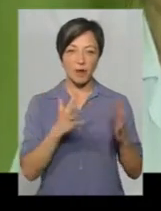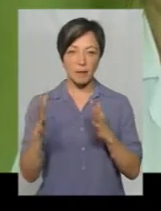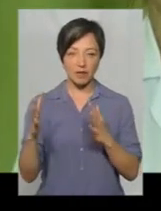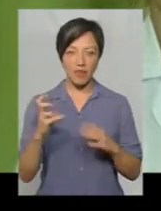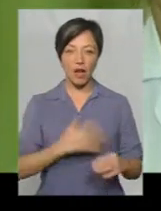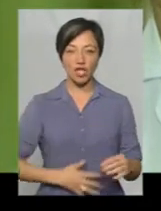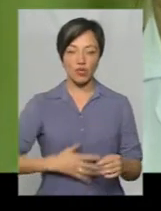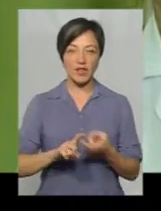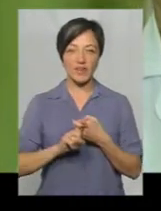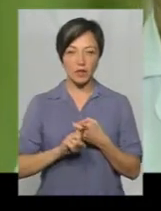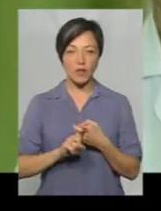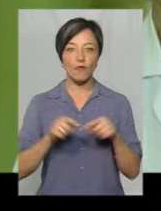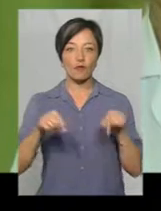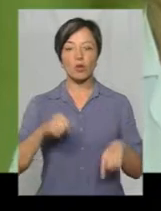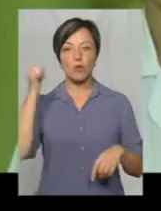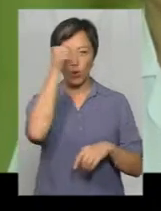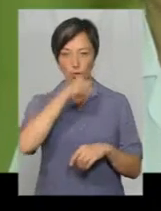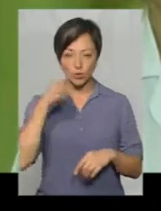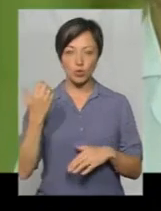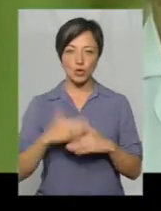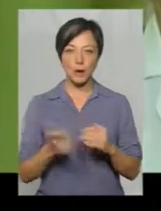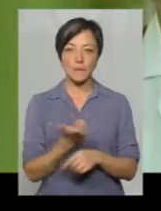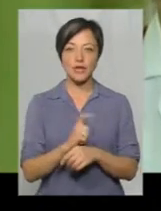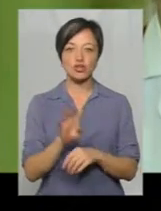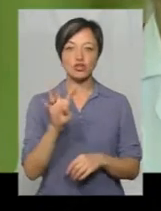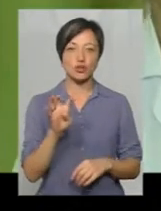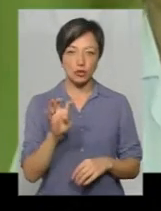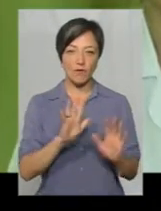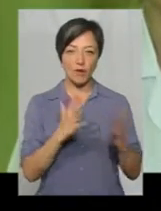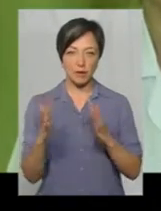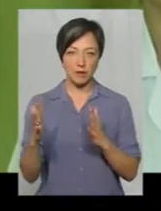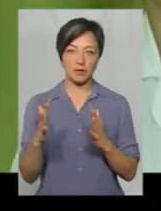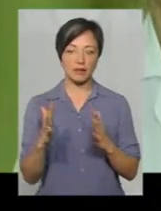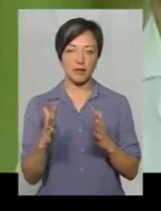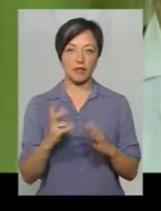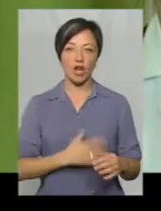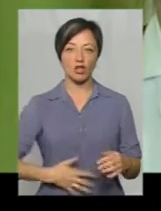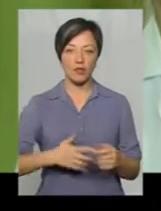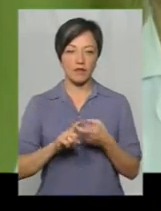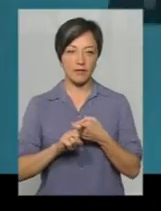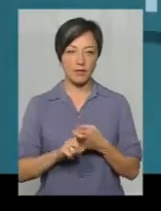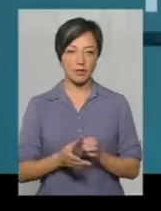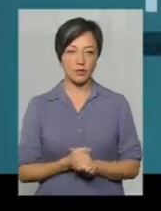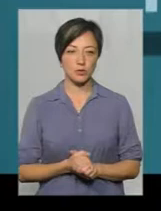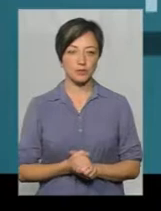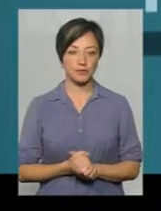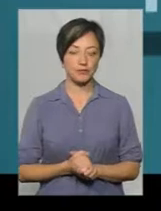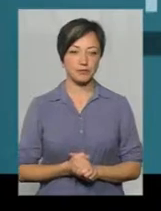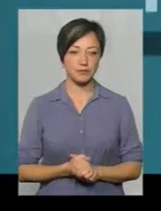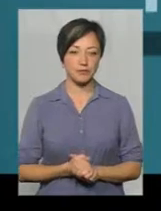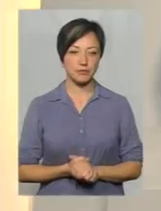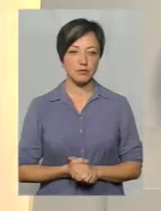на кишкову інфекцію, то в цьому році вже вище 400 випадків з лишнім на кишкову інфекцію.